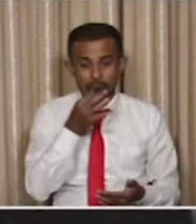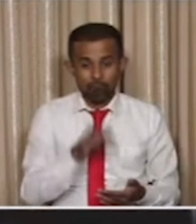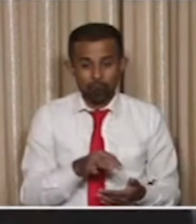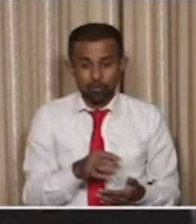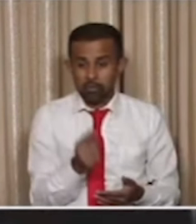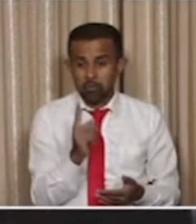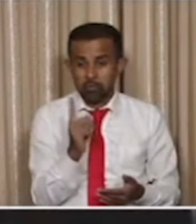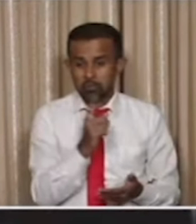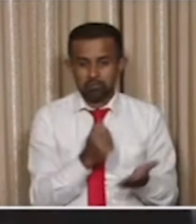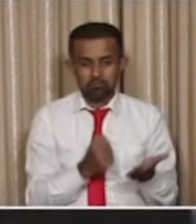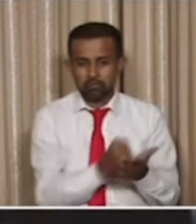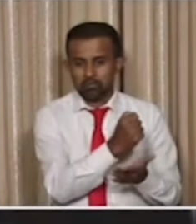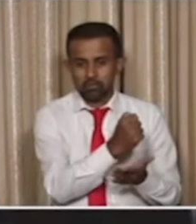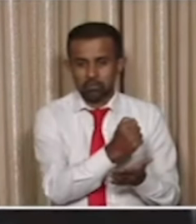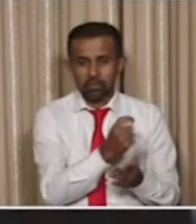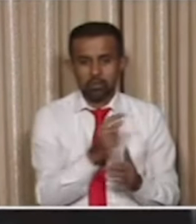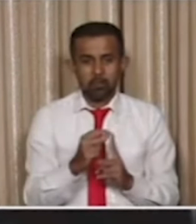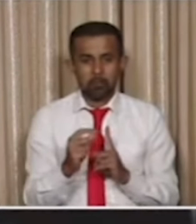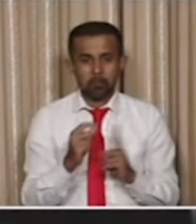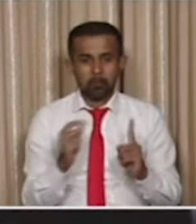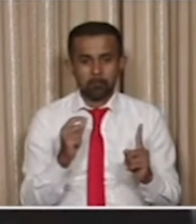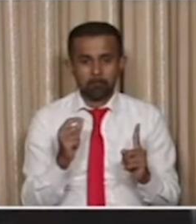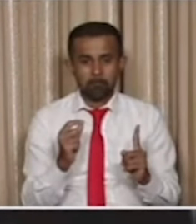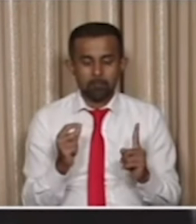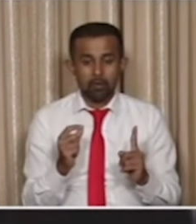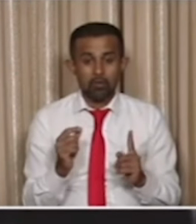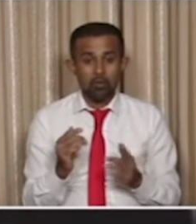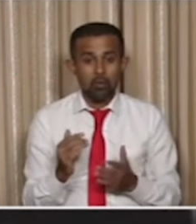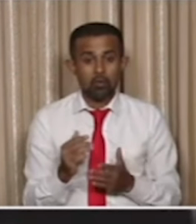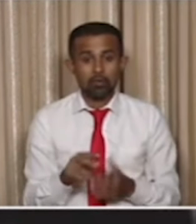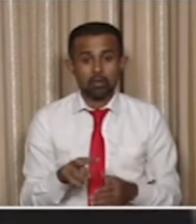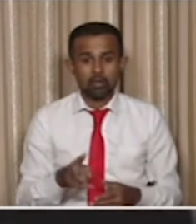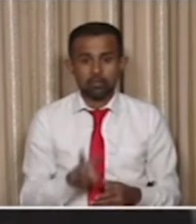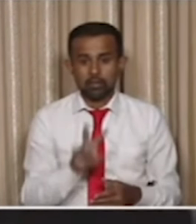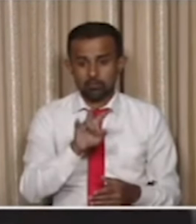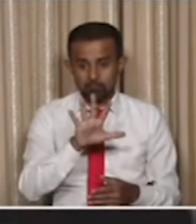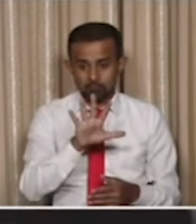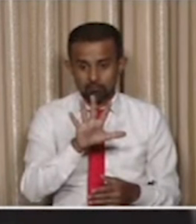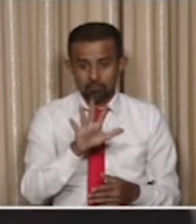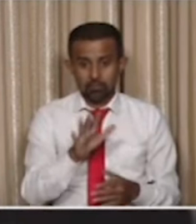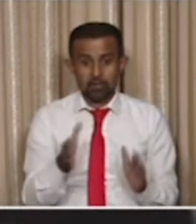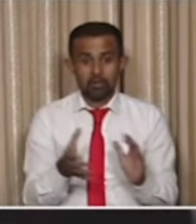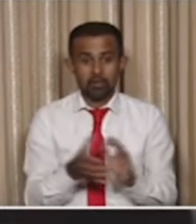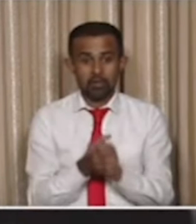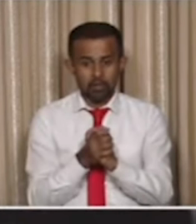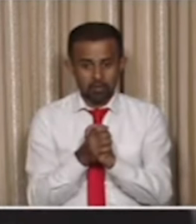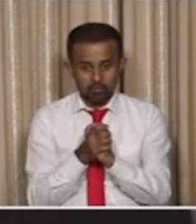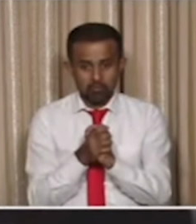දල්ලෙන් කඩා දාන්න මේ පාර්ලිමේන්තුවේ සිටින මන්ත්‍රීවරුන් 225ම එක